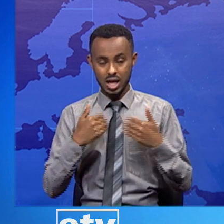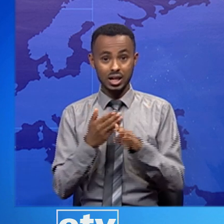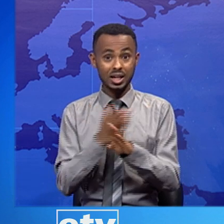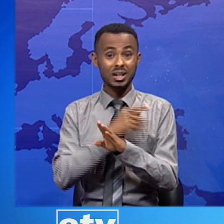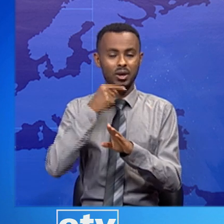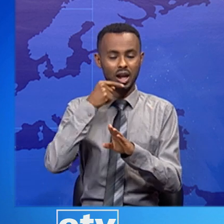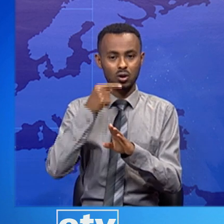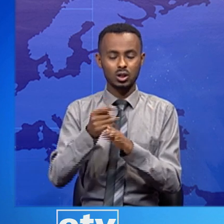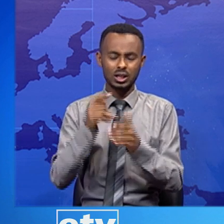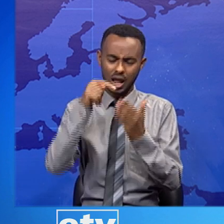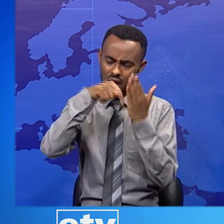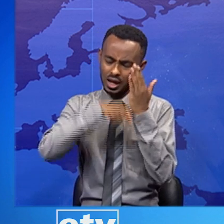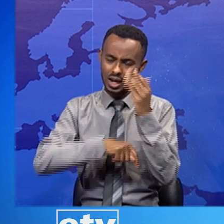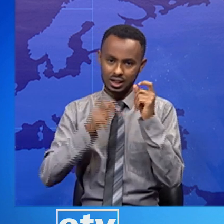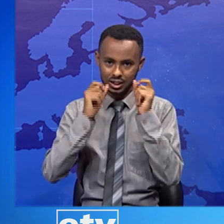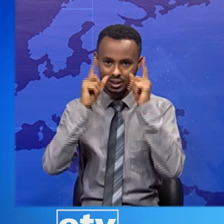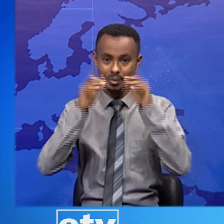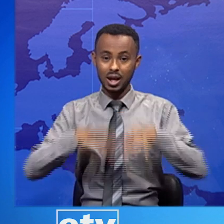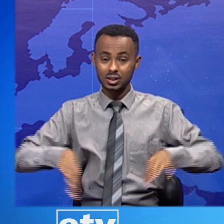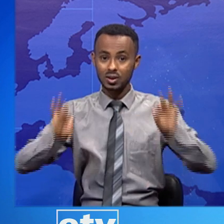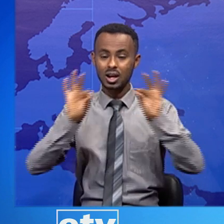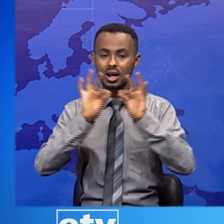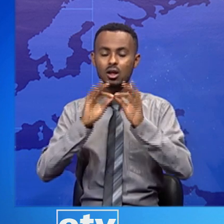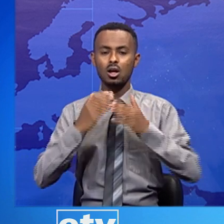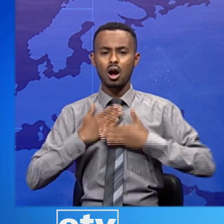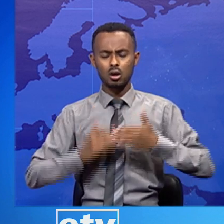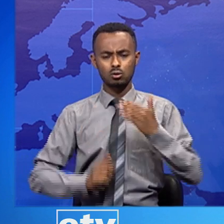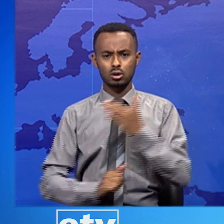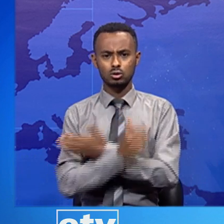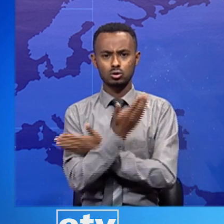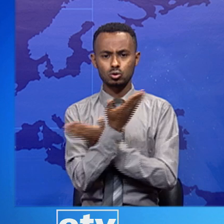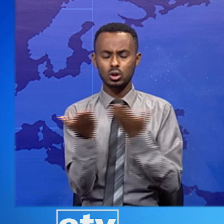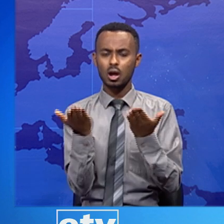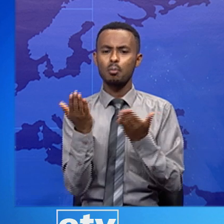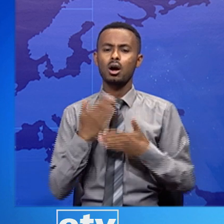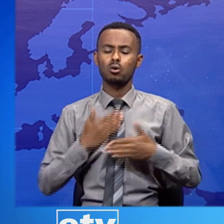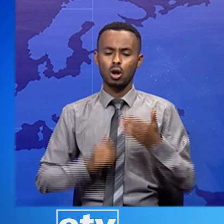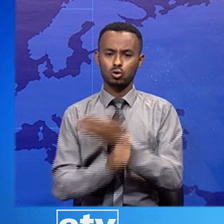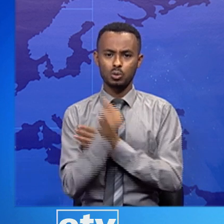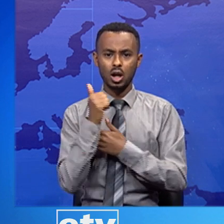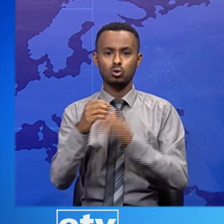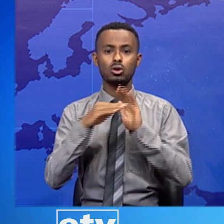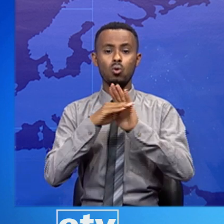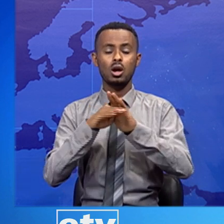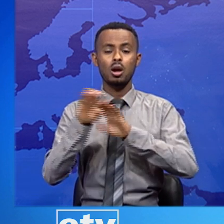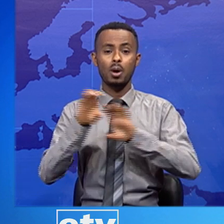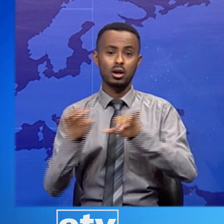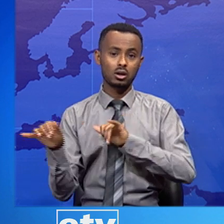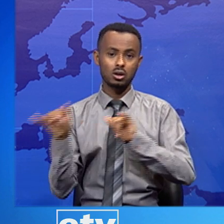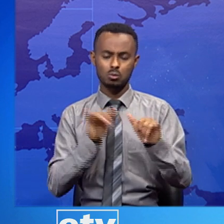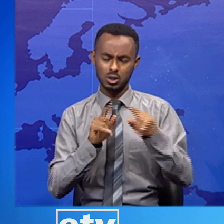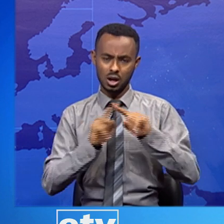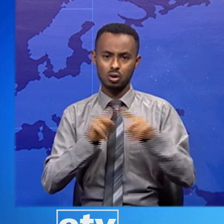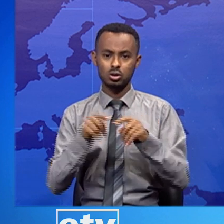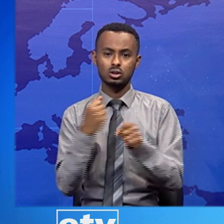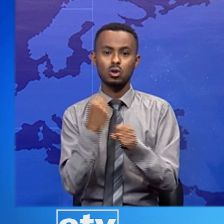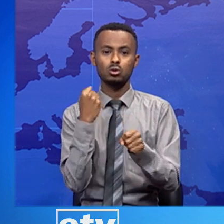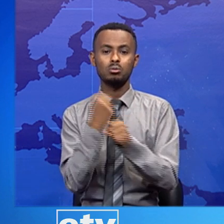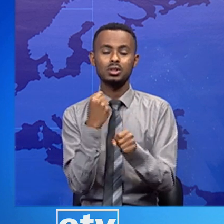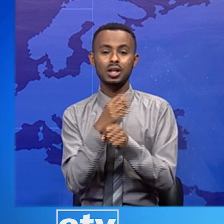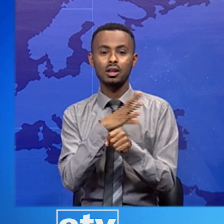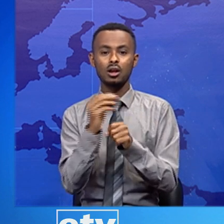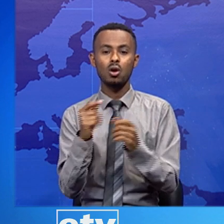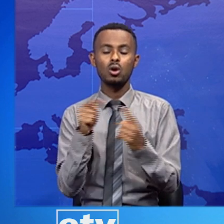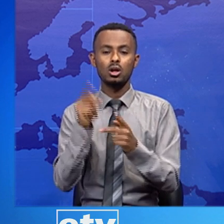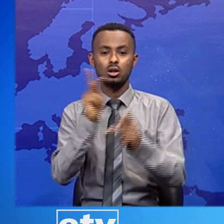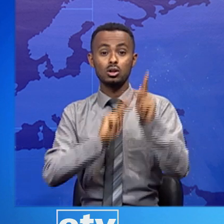ካለ ቅድም እንዳልኩት ጠለቅ ያለ ግንዛቤ ያስፈልጋል። የአካል ጉዳተኞችን ጉዳይ በአካል ጉዳተኞች እንዲወከል ለማድረግ ደግሞ የተለያዩ